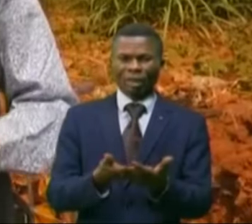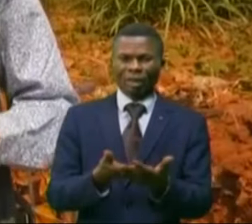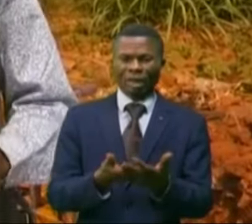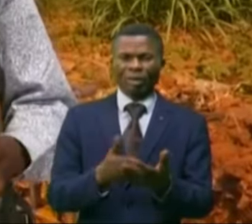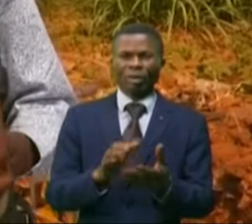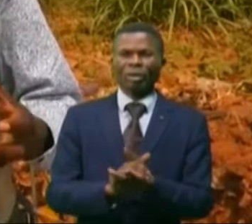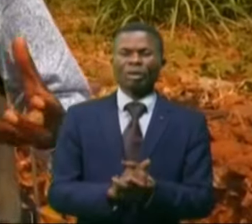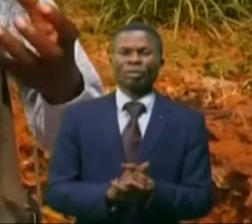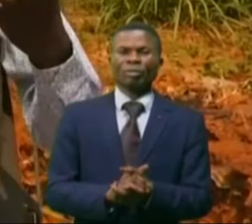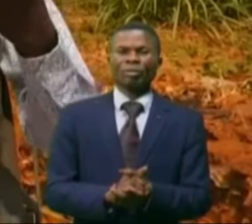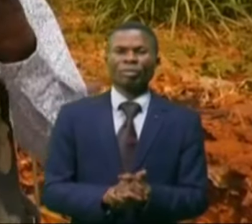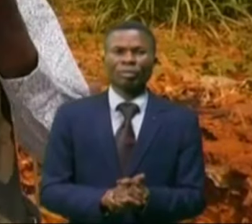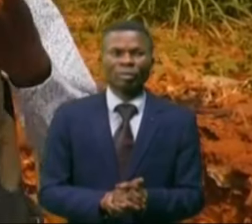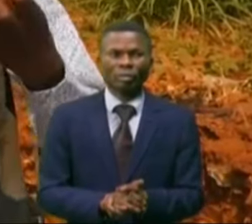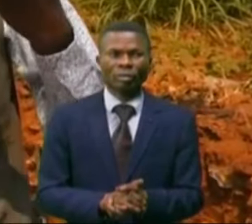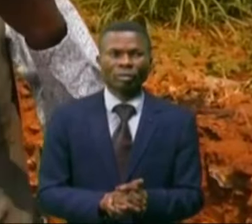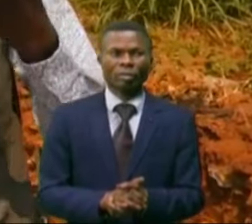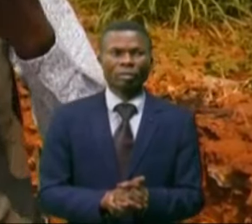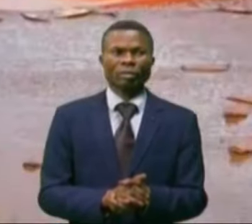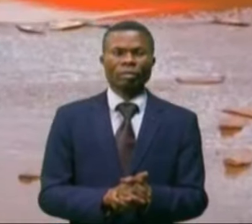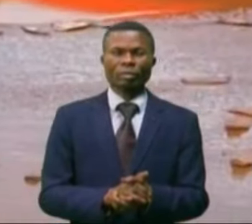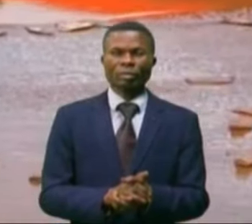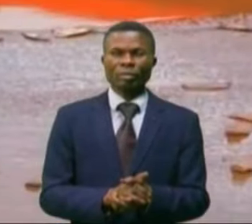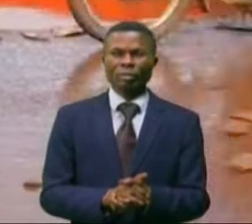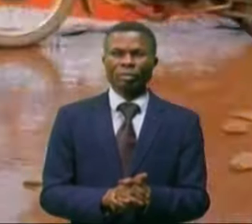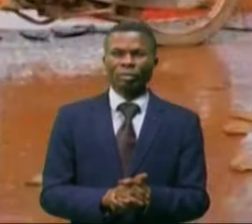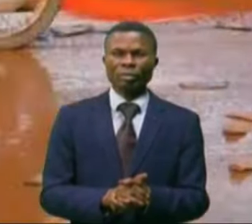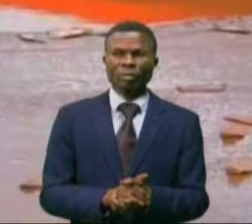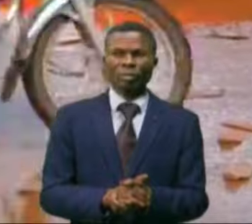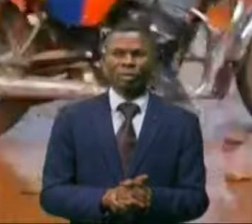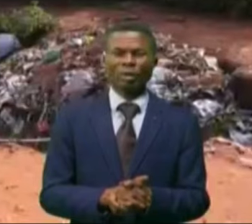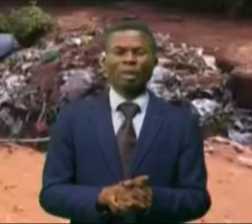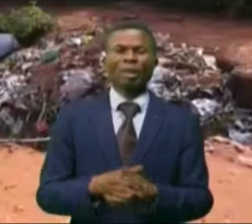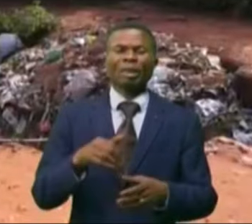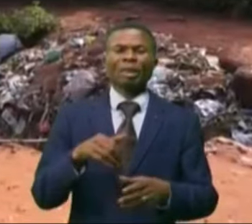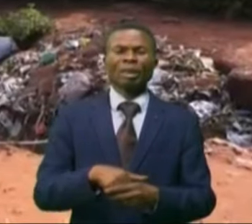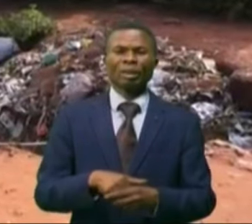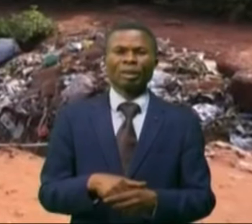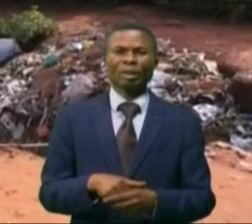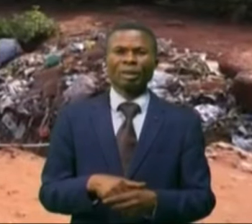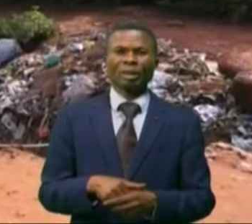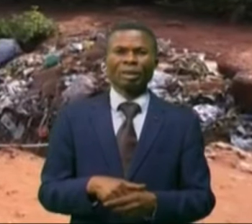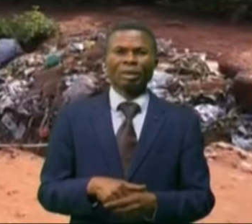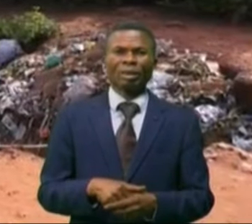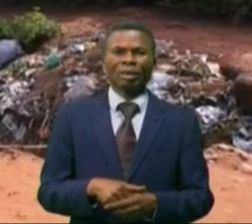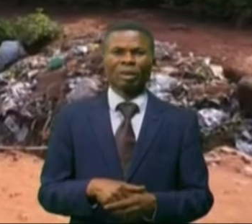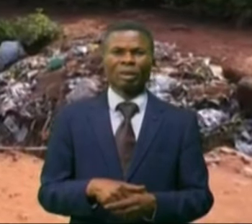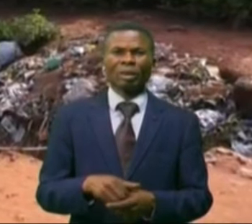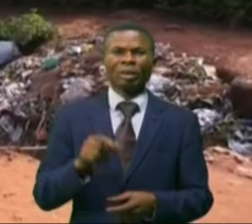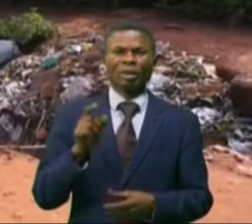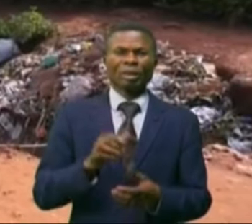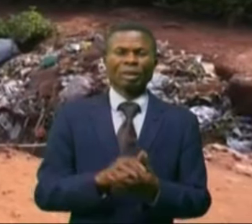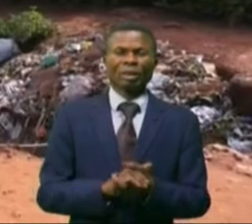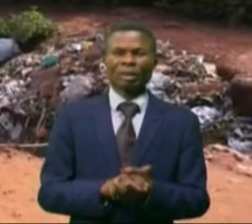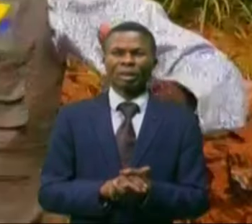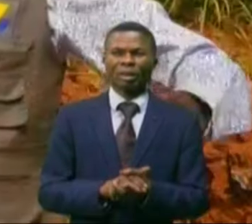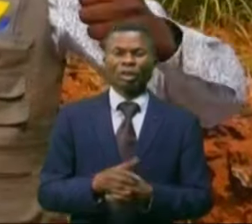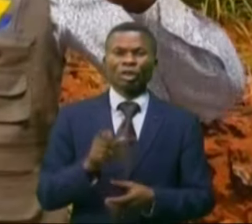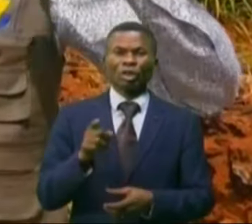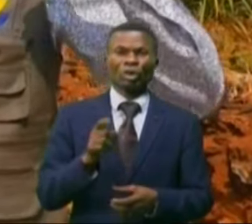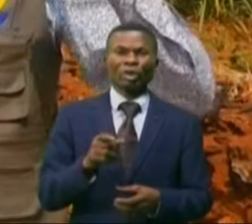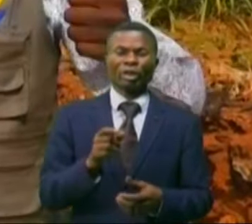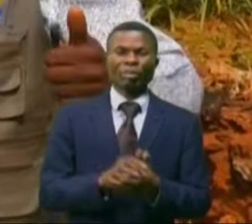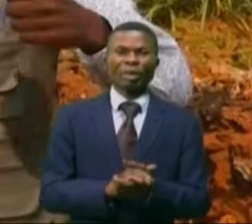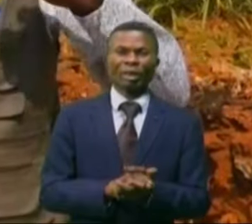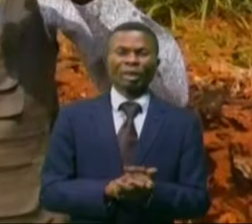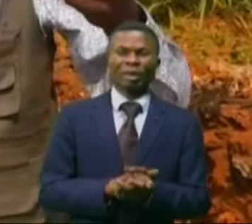collecteurs ici récupèrent les eaux pour l'avenir Saint-Louis. Et nous, quand nous allons terminer notre ouvrage, nous allons